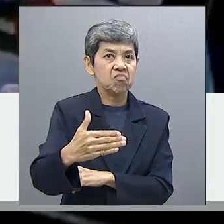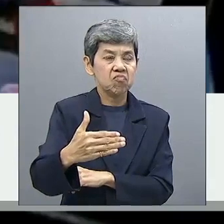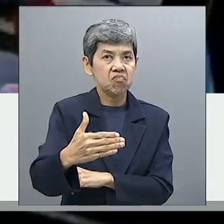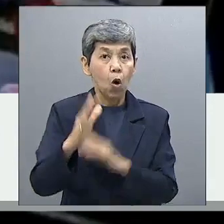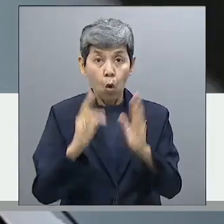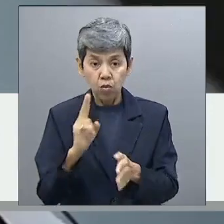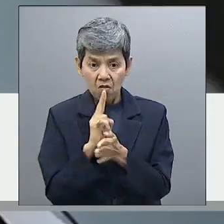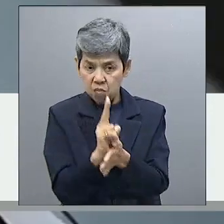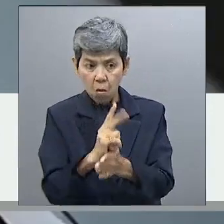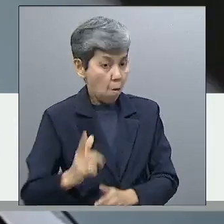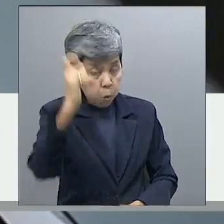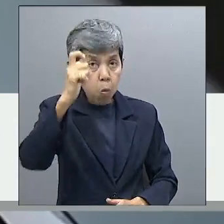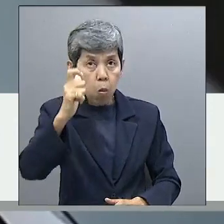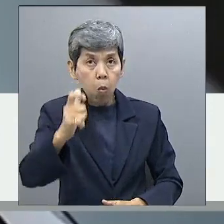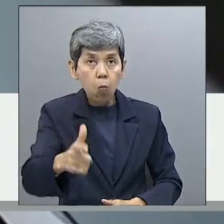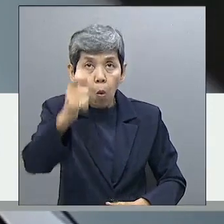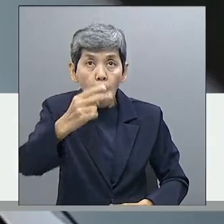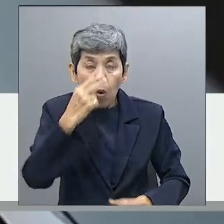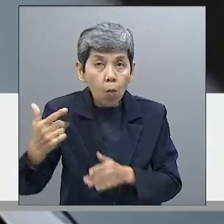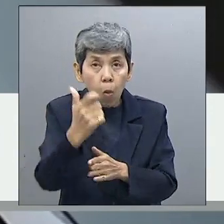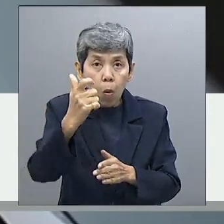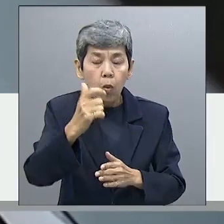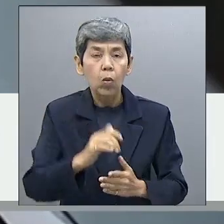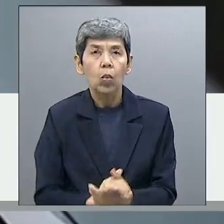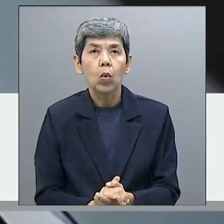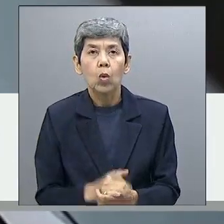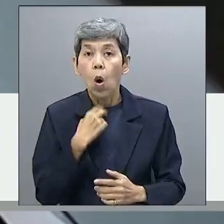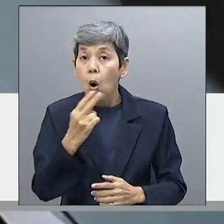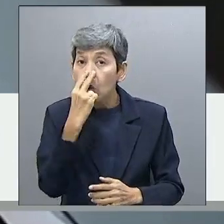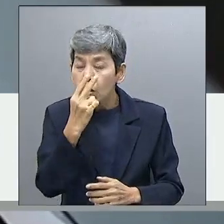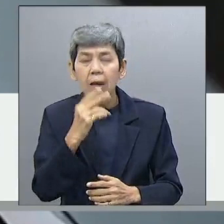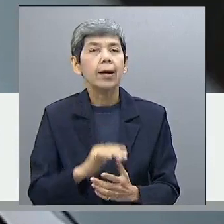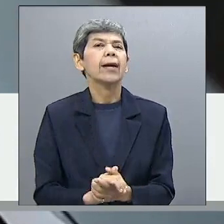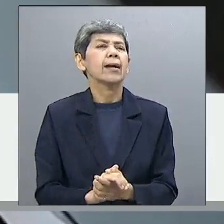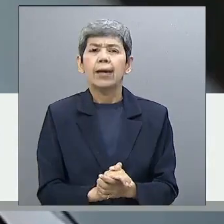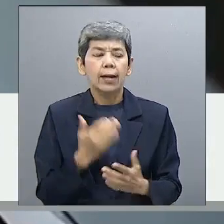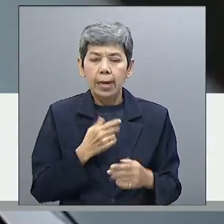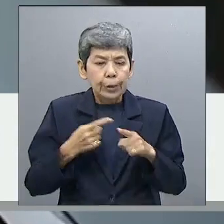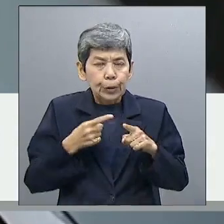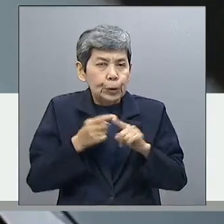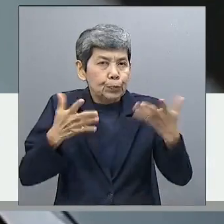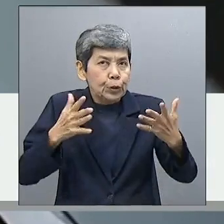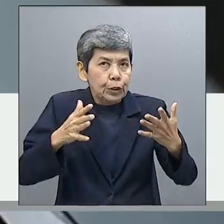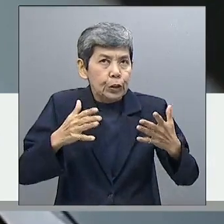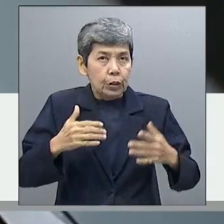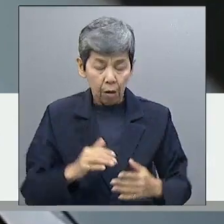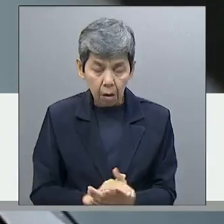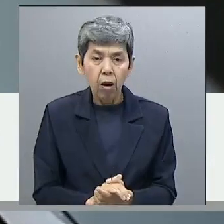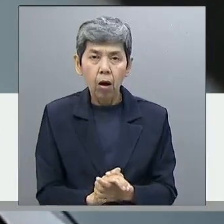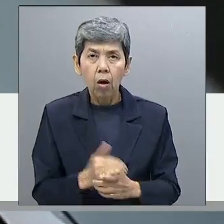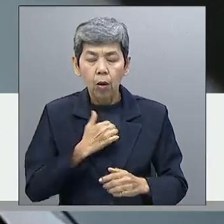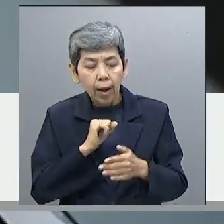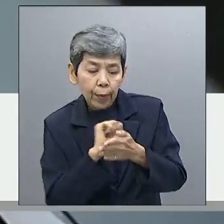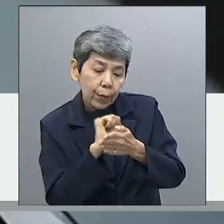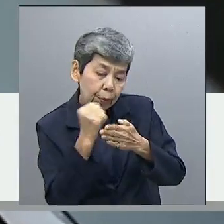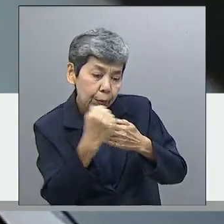2คนนี้ล่ะค่ะยิงปืนเข้ามาใส่เหตุการณ์ที่เกิดขึ้นเนี่ยไม่มีใครบาดเจ็บแต่หลังจากนั้นคนที่เขาล้างร